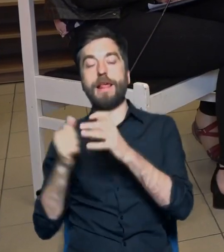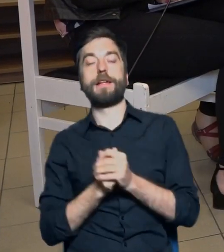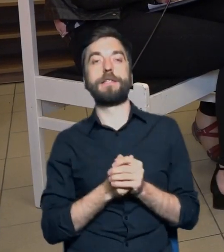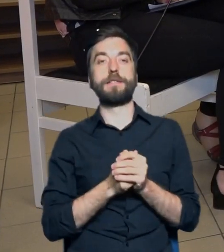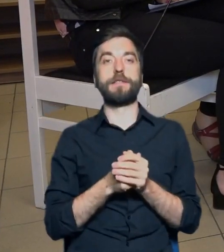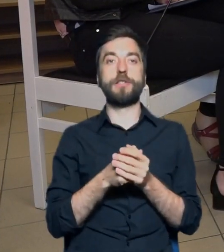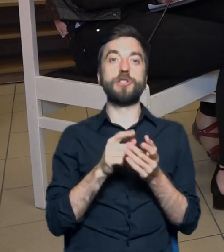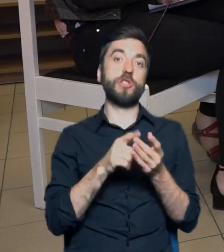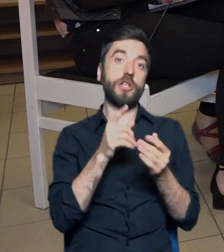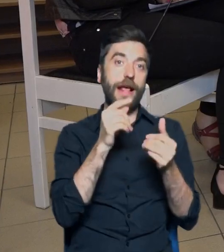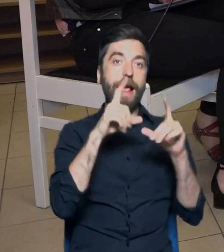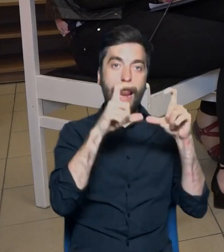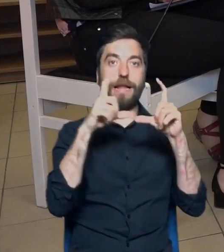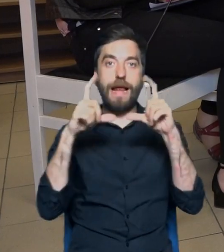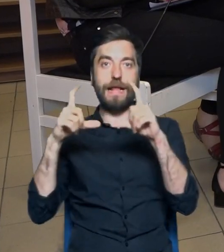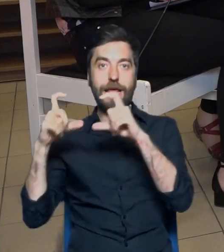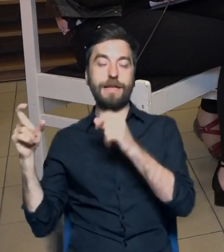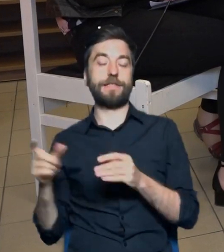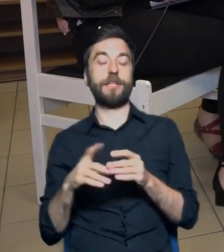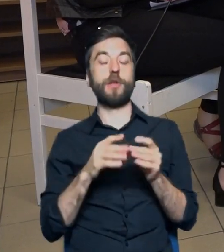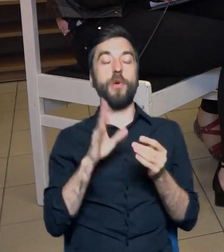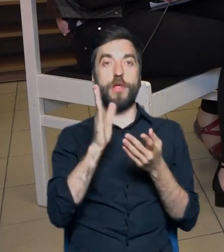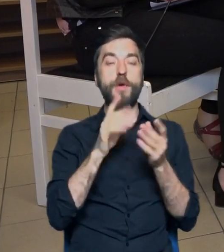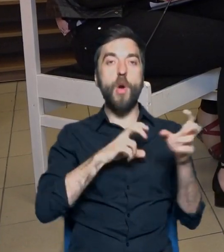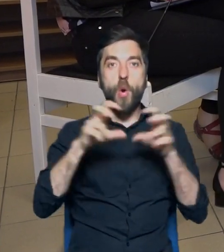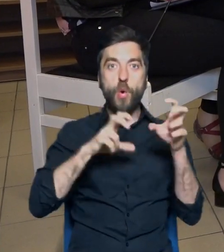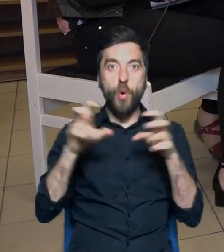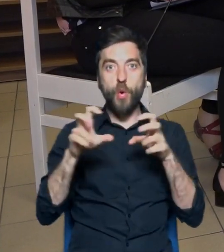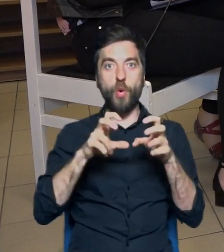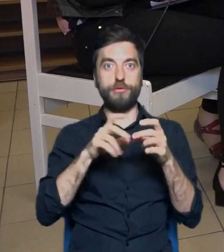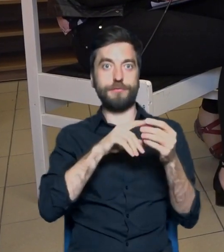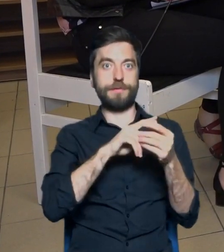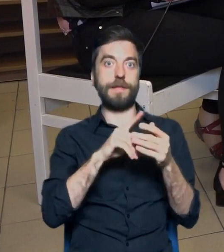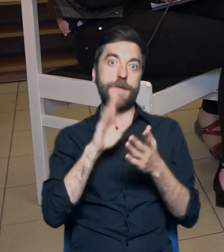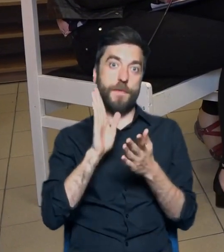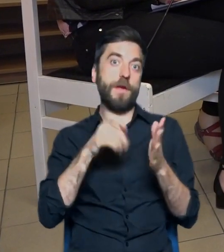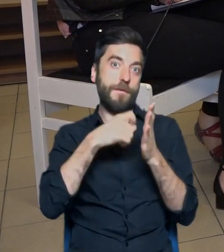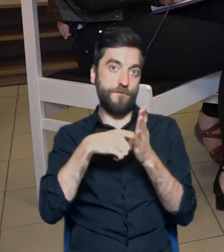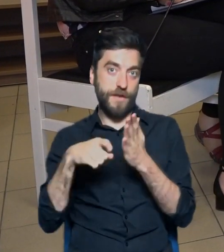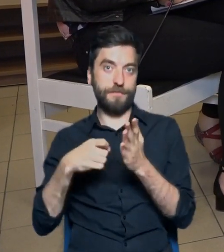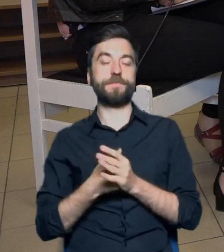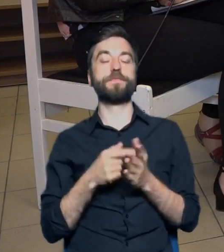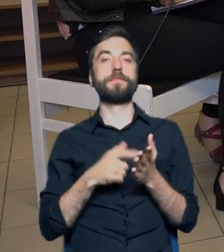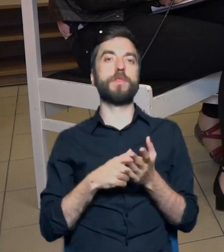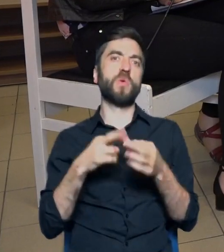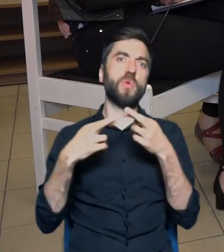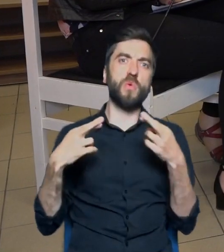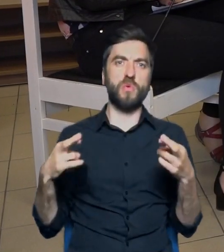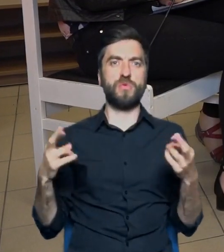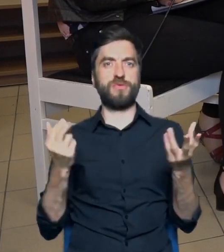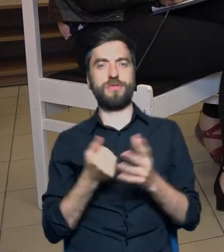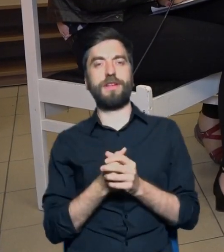udokumentowanych jakby poszczególnych klatek tworzy nam złudzenie ruchu. Można tworzyć bardzo różnego